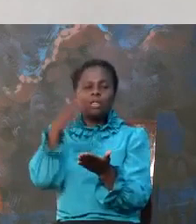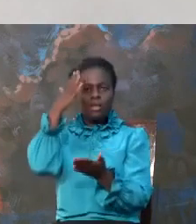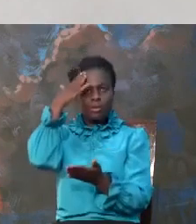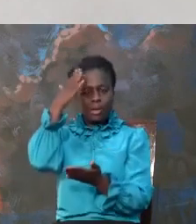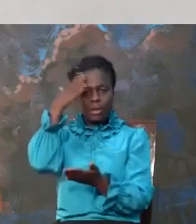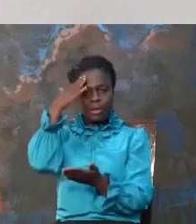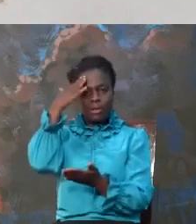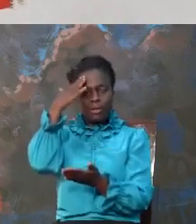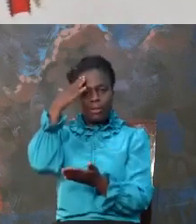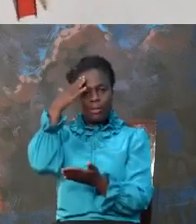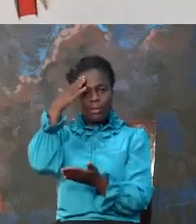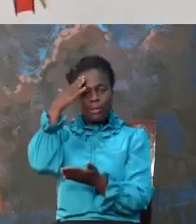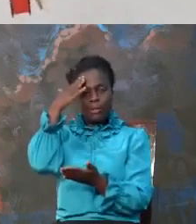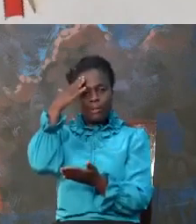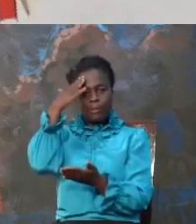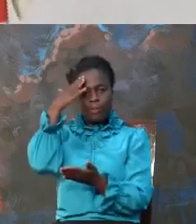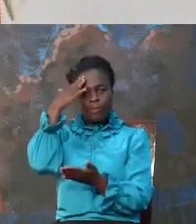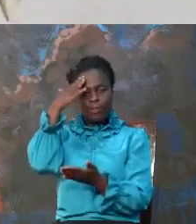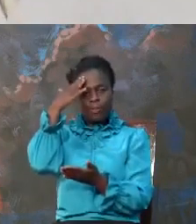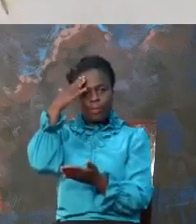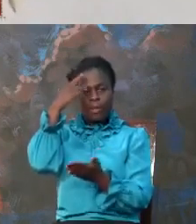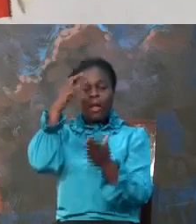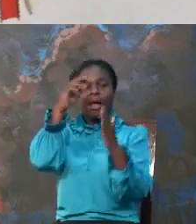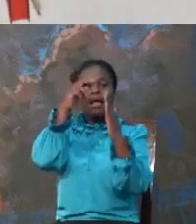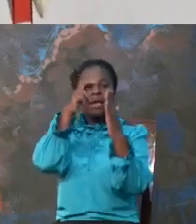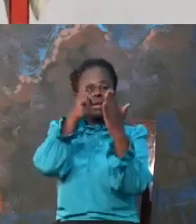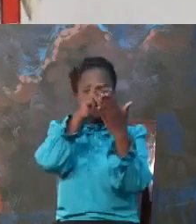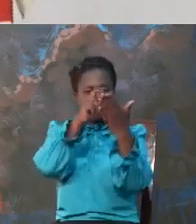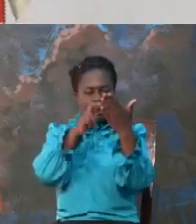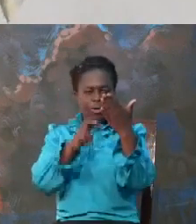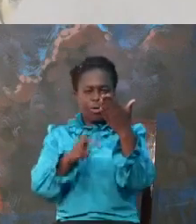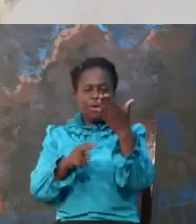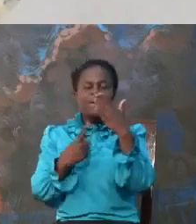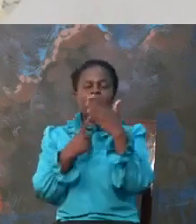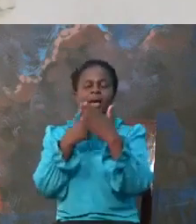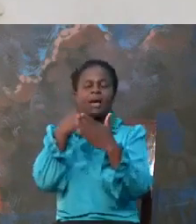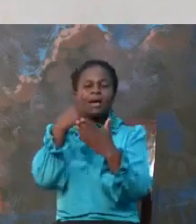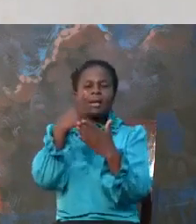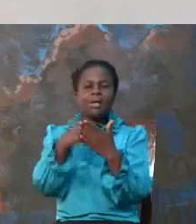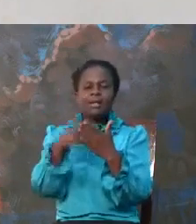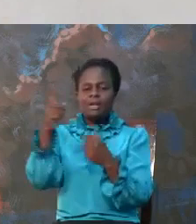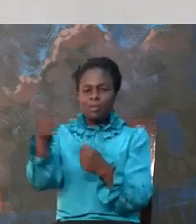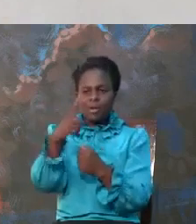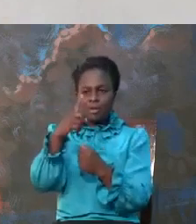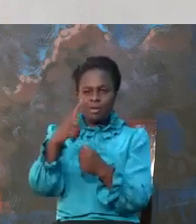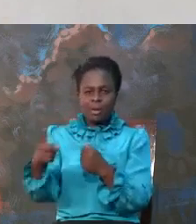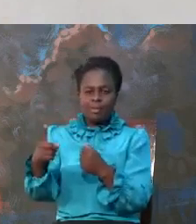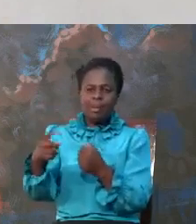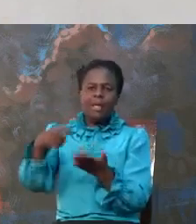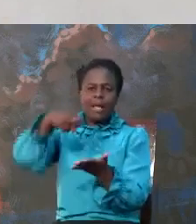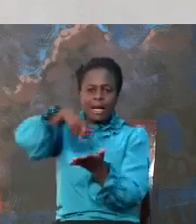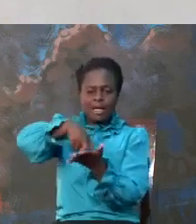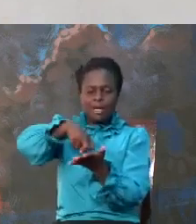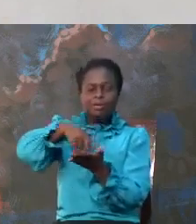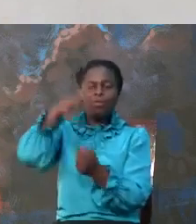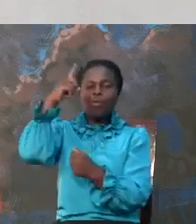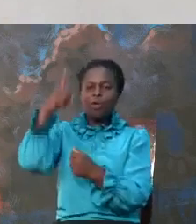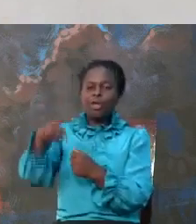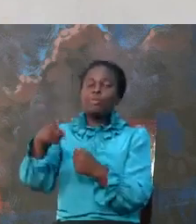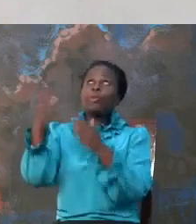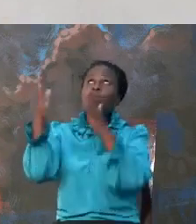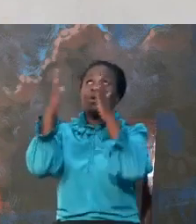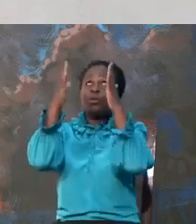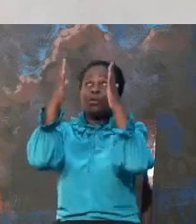kuelewa. Rekodi ya kila aliyeungama, kila aliyetubu iko